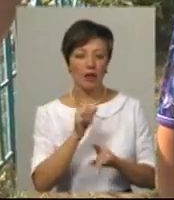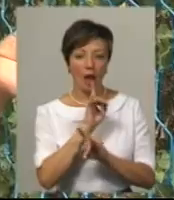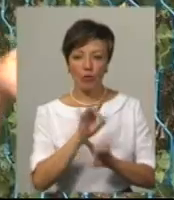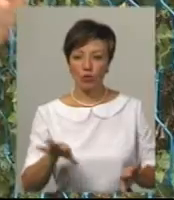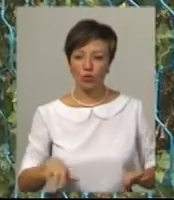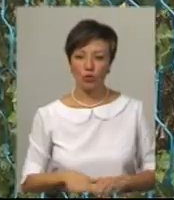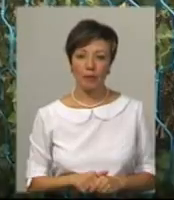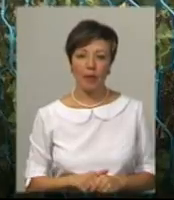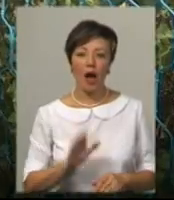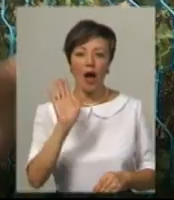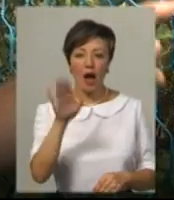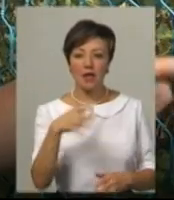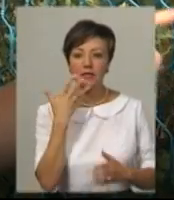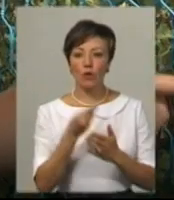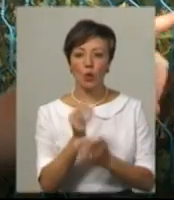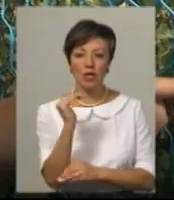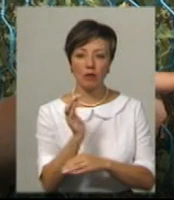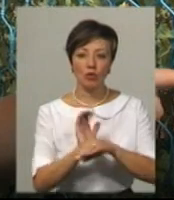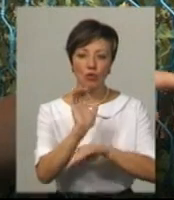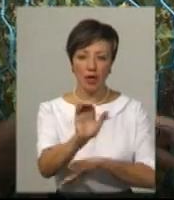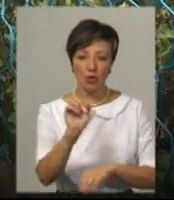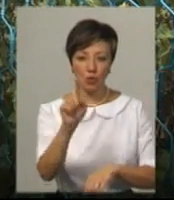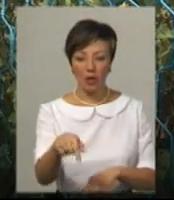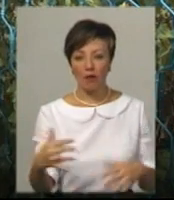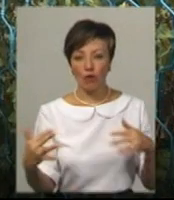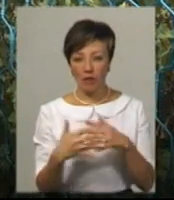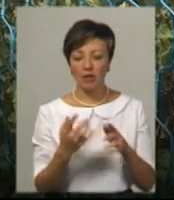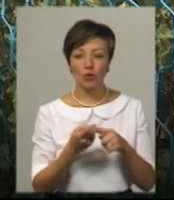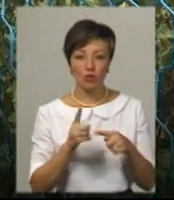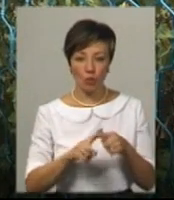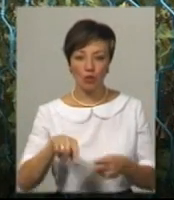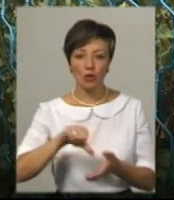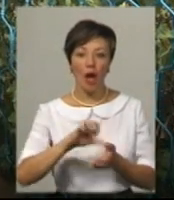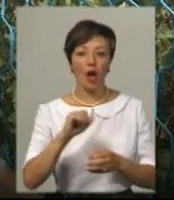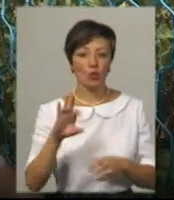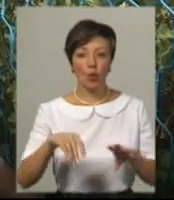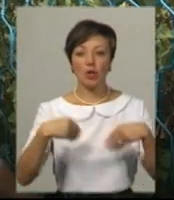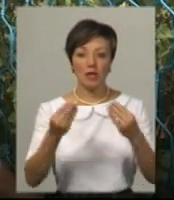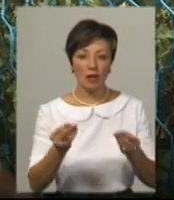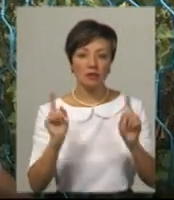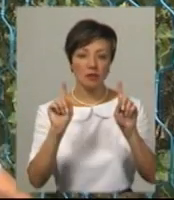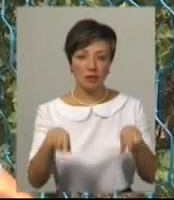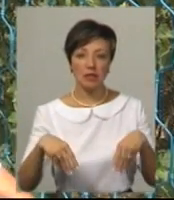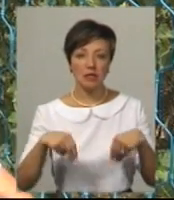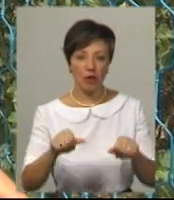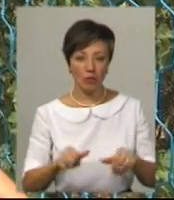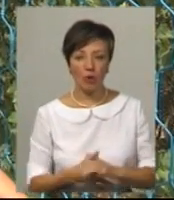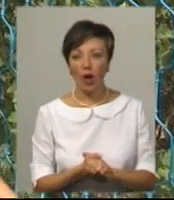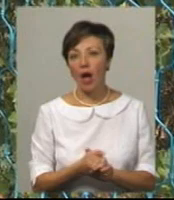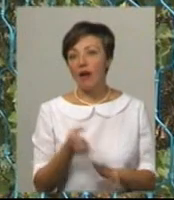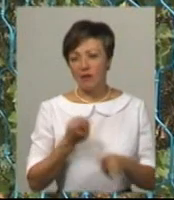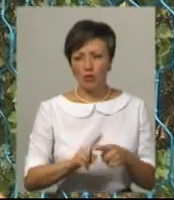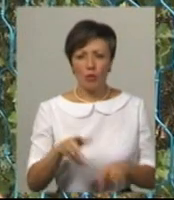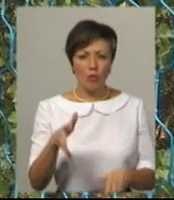будуть. Хай свою дитину, він після туди воювати, і тоді цьому АТОвцю дасть, хай йому дадуть там землю. В цьому